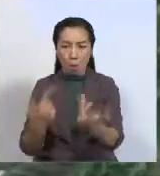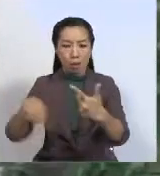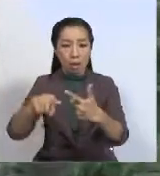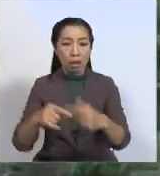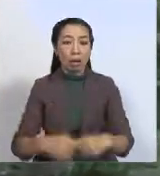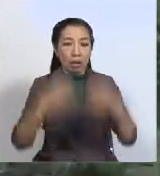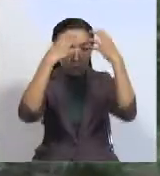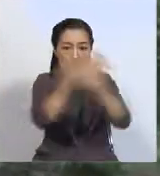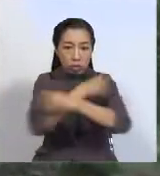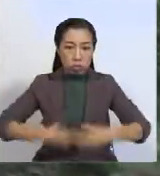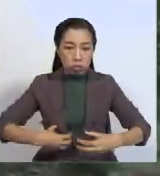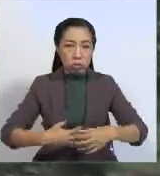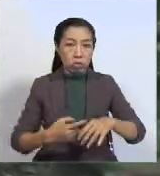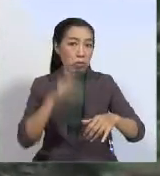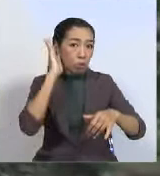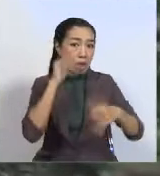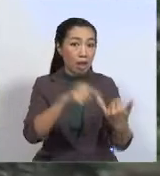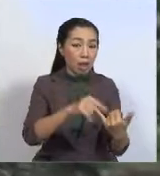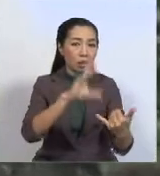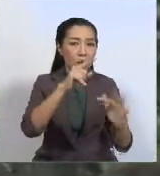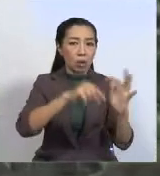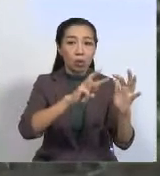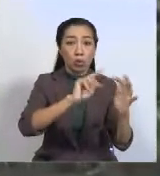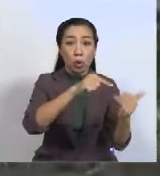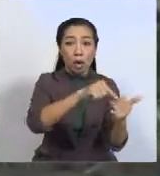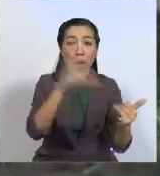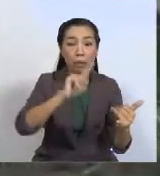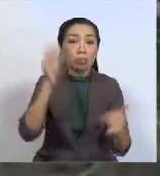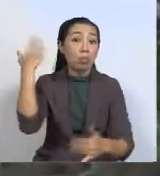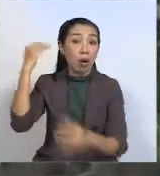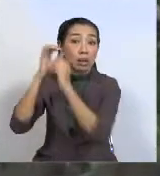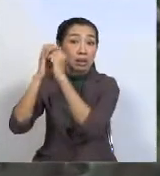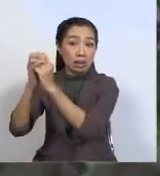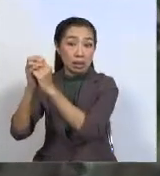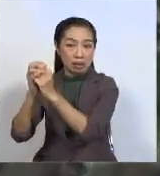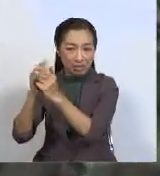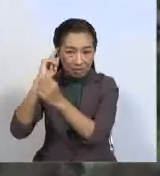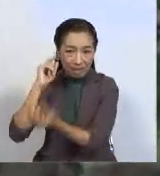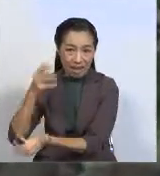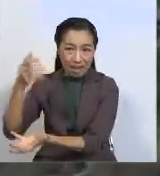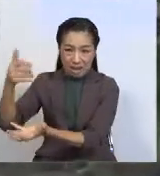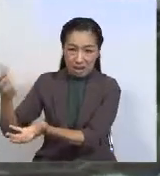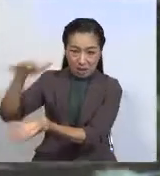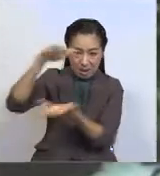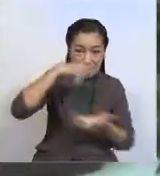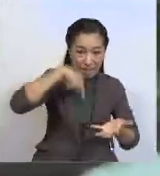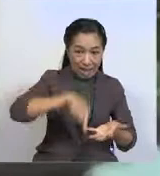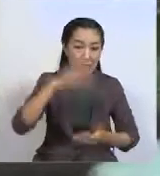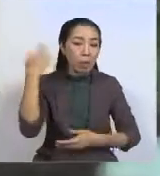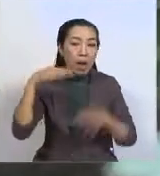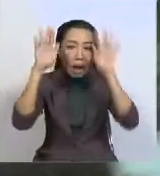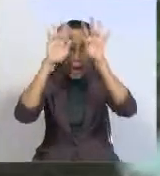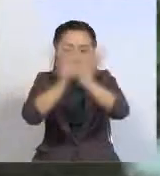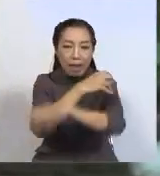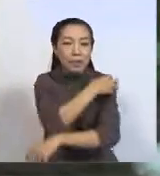นเจ้าช่วงแพนด้ายักษ์เพศผู้ที่จีนมาให้ไทยเราจัดแสดงที่สวนสัตว์เชียงใหม่ในฐานะทูตสันทว